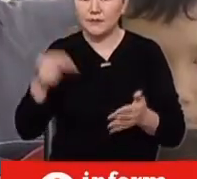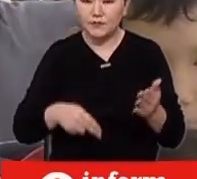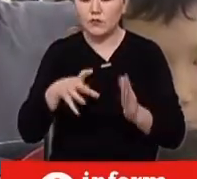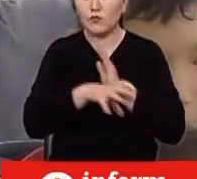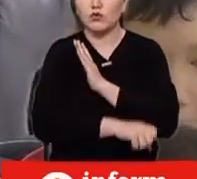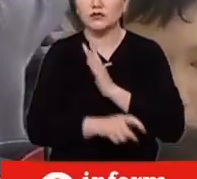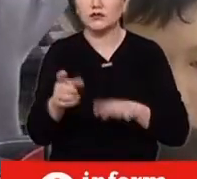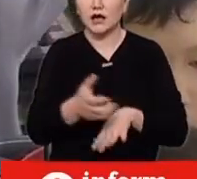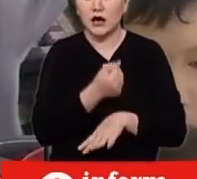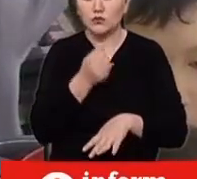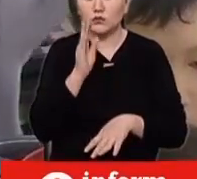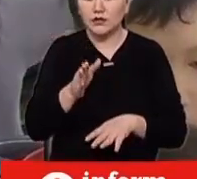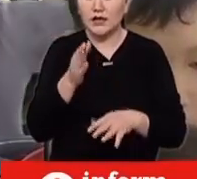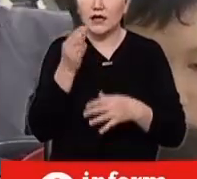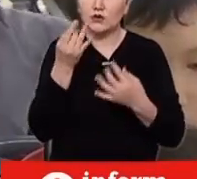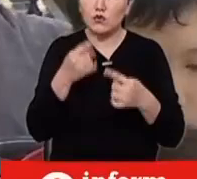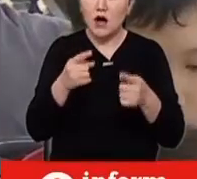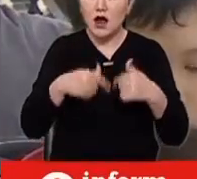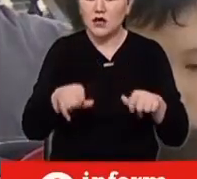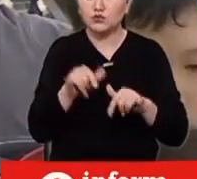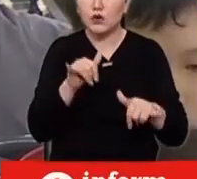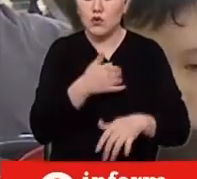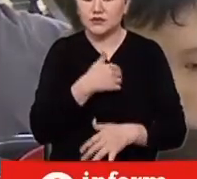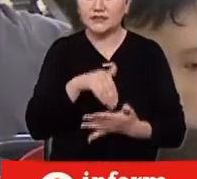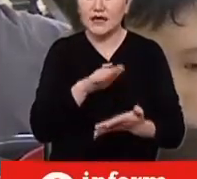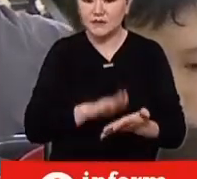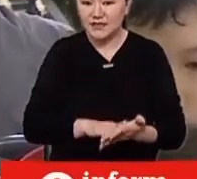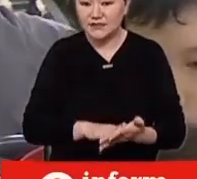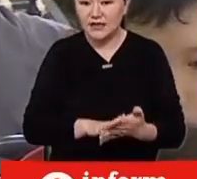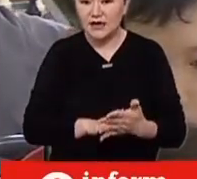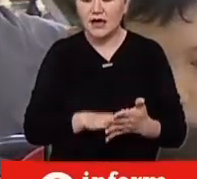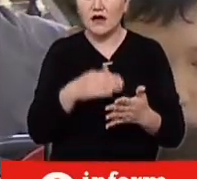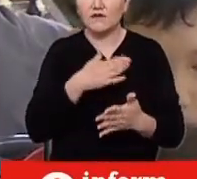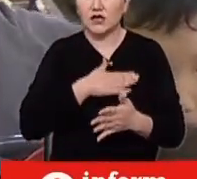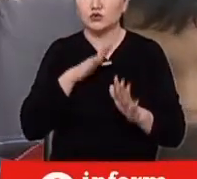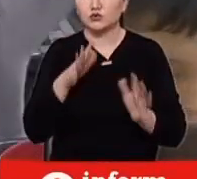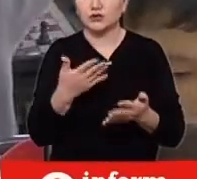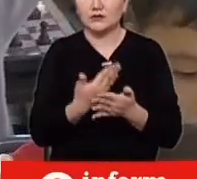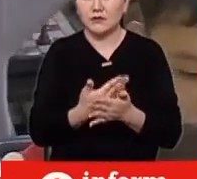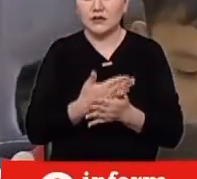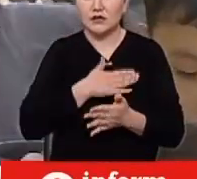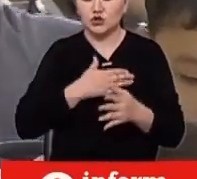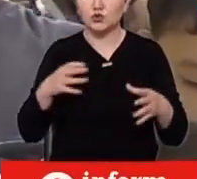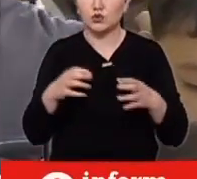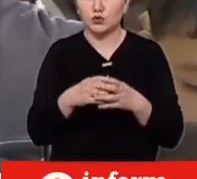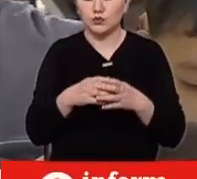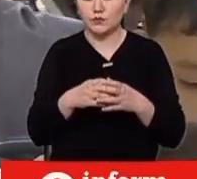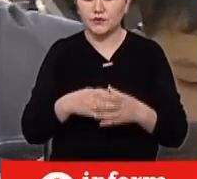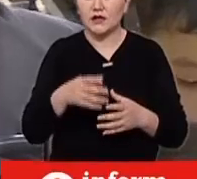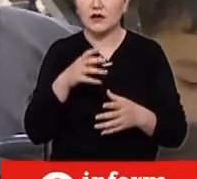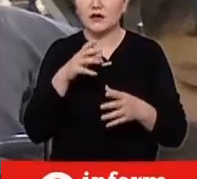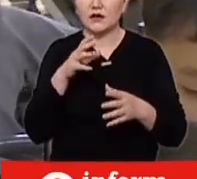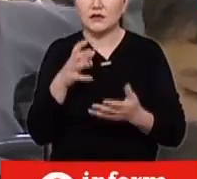находит ту или иную организацию, куда он хочет записаться. В нашем случае, например, наш клуб